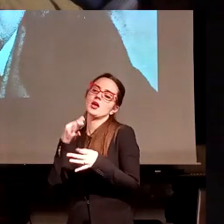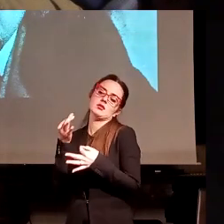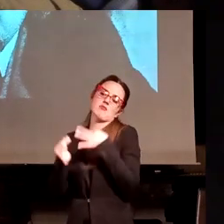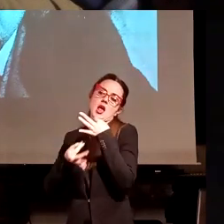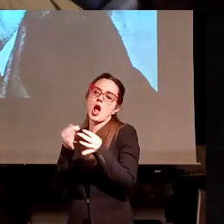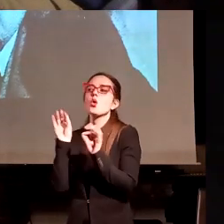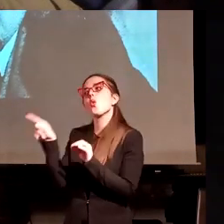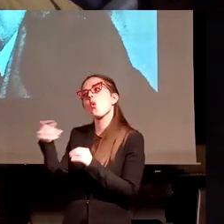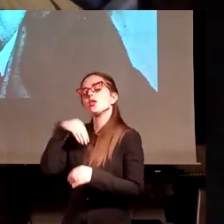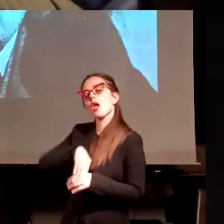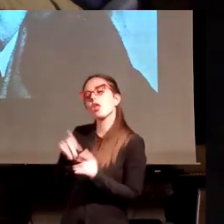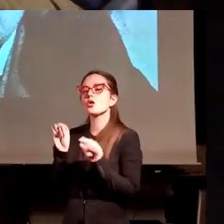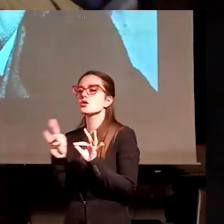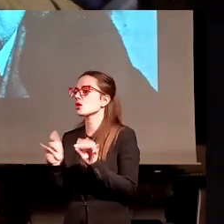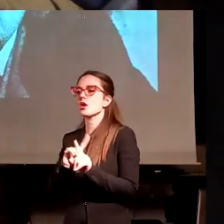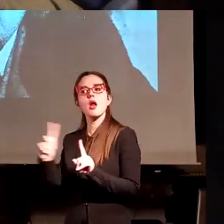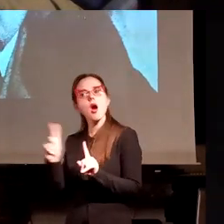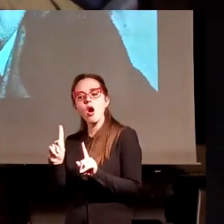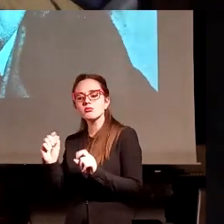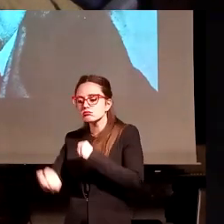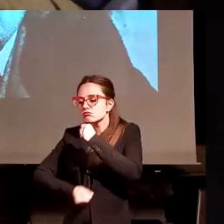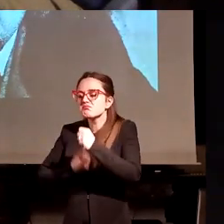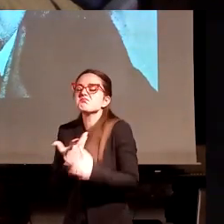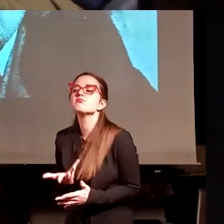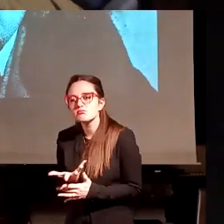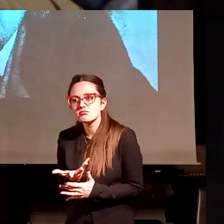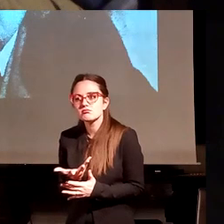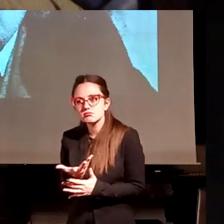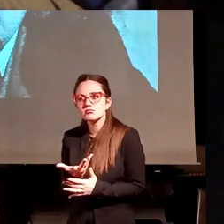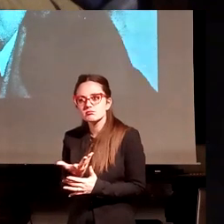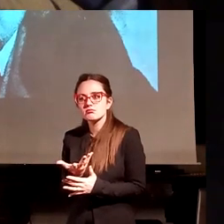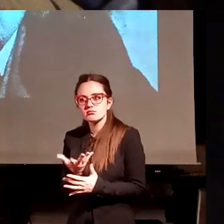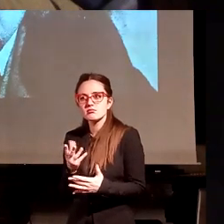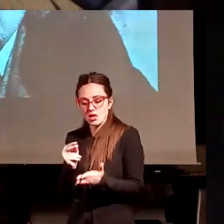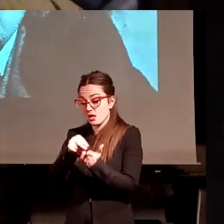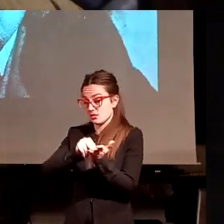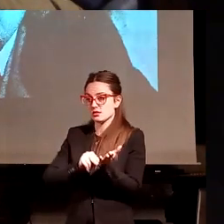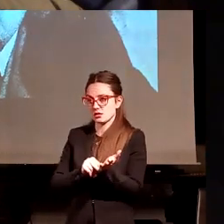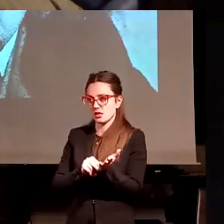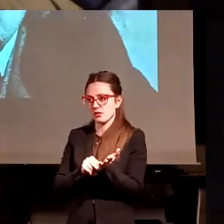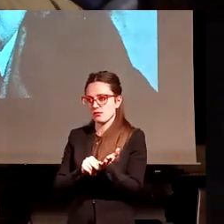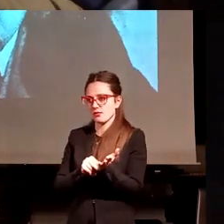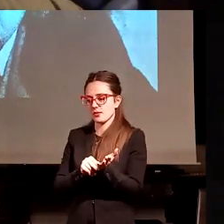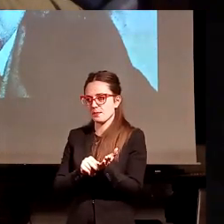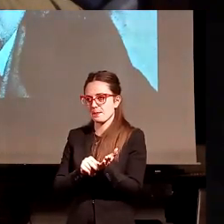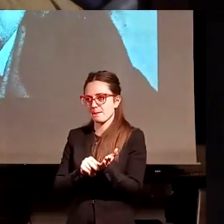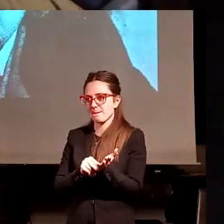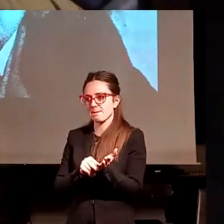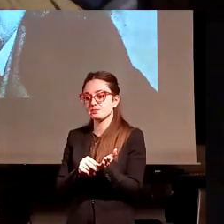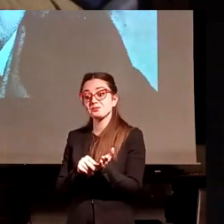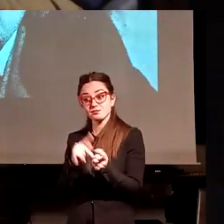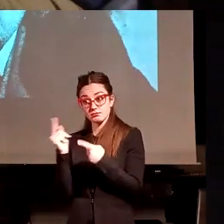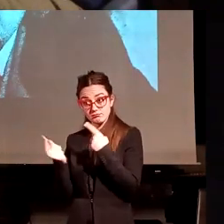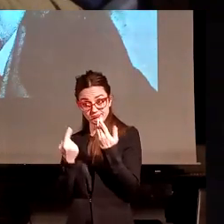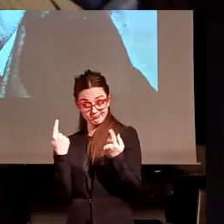azione spinta diciamo così da quello che accade dentro qualcuno in questo caso stiamo entrando